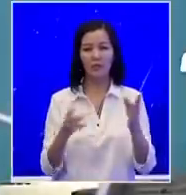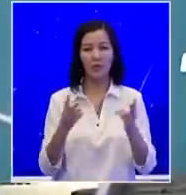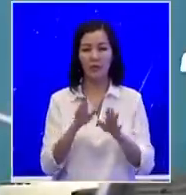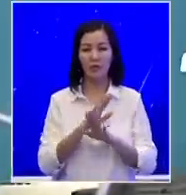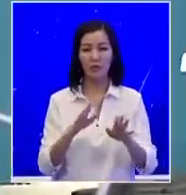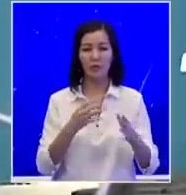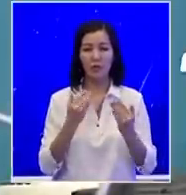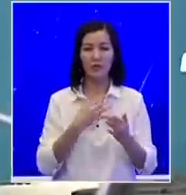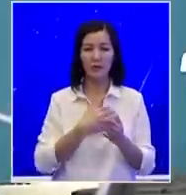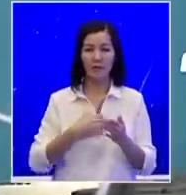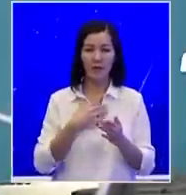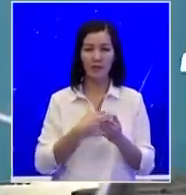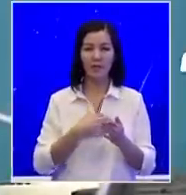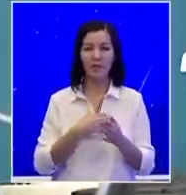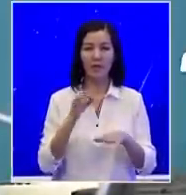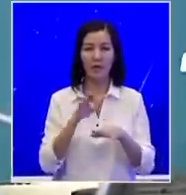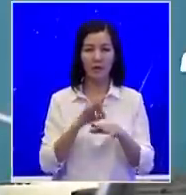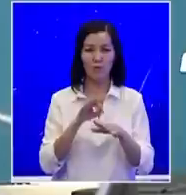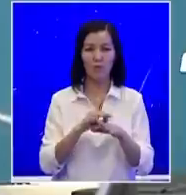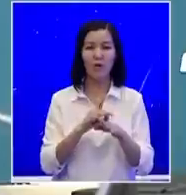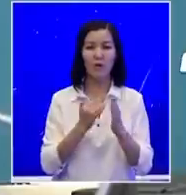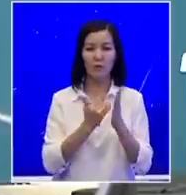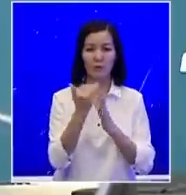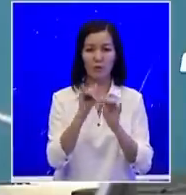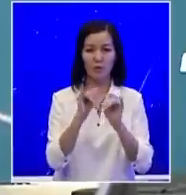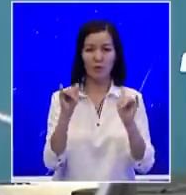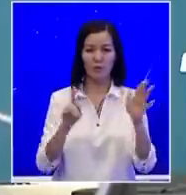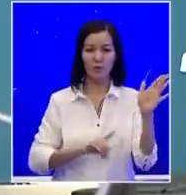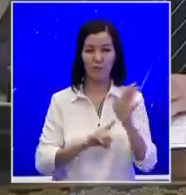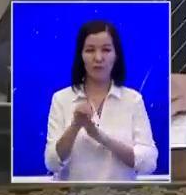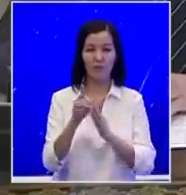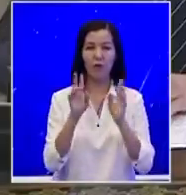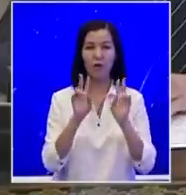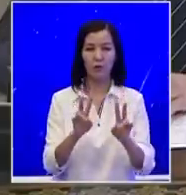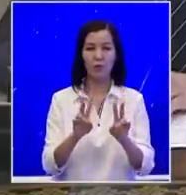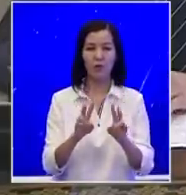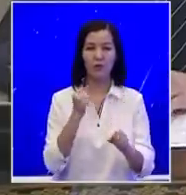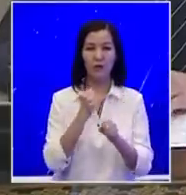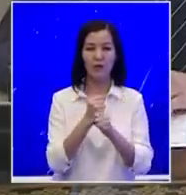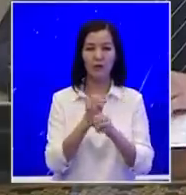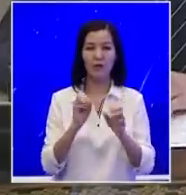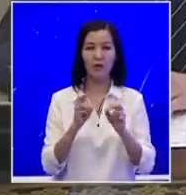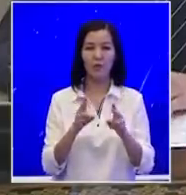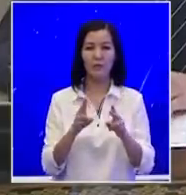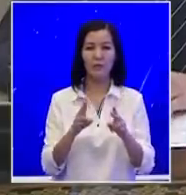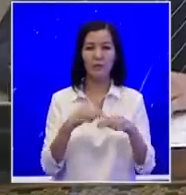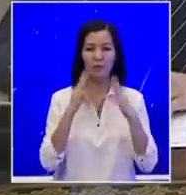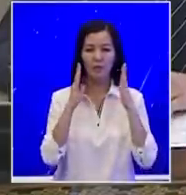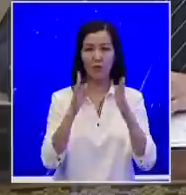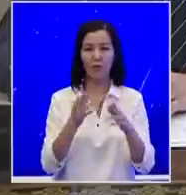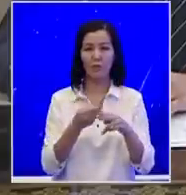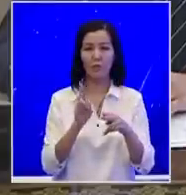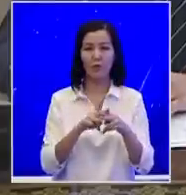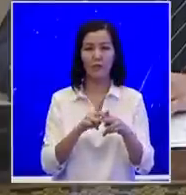Тоқаев Қазақстан әлі індеттің шарықтау шегінен өткен жоқтығын мәлімдеді. Демек, қатаң қауіпсіздікті ұмытпаған жөн. Бұл